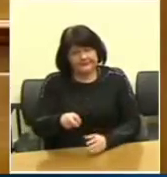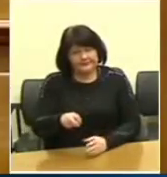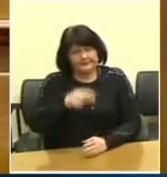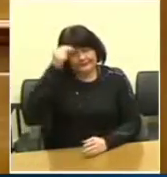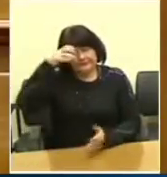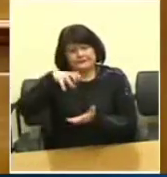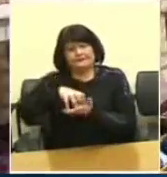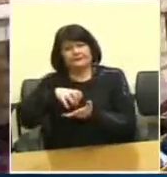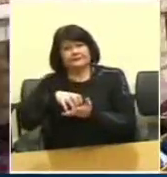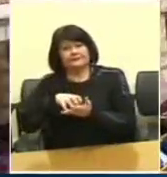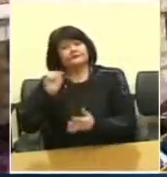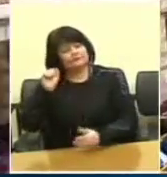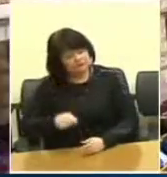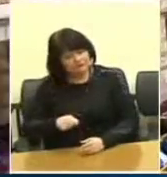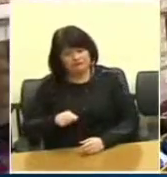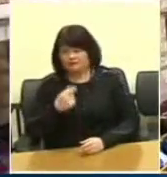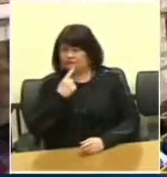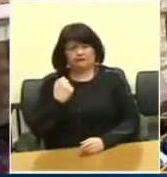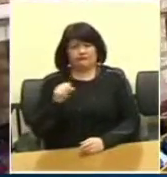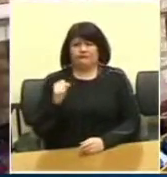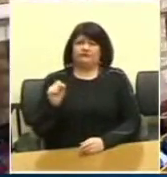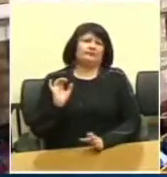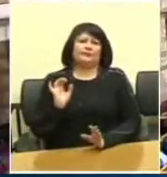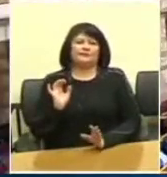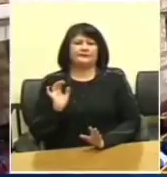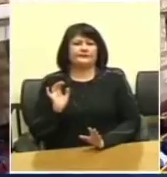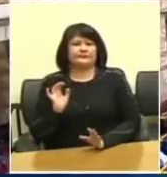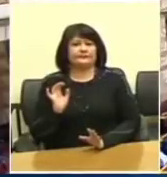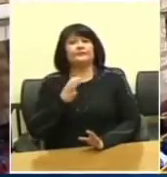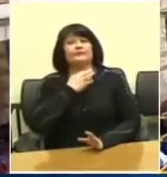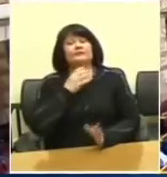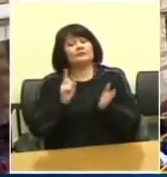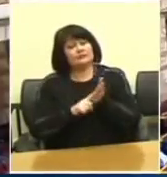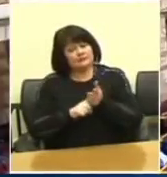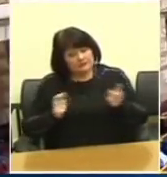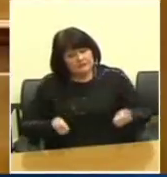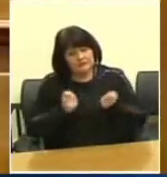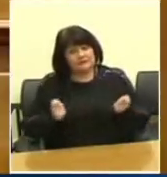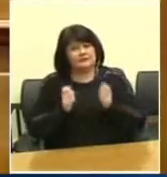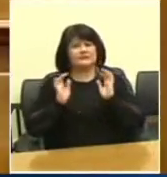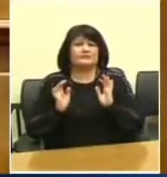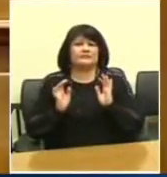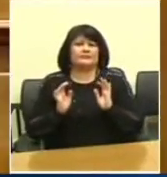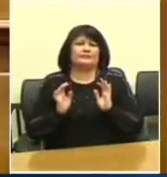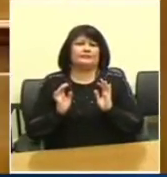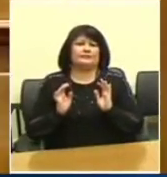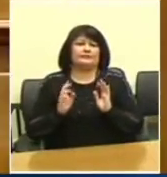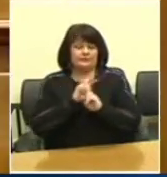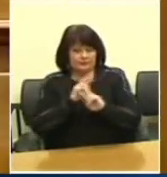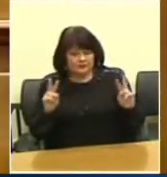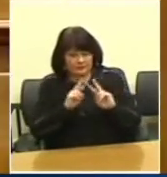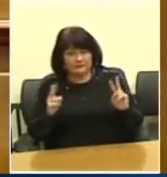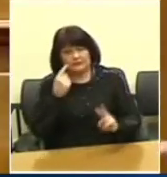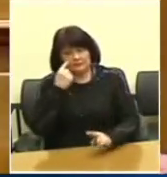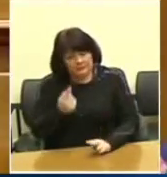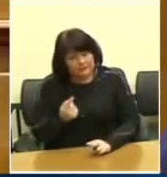Εκκλησίας δεν αντιτίθεται, αντιθέτως το αναγνωρίζουν ως αναγκαίο να γίνει, ως αναγκαίο να καταστήσουμε σαφές τι